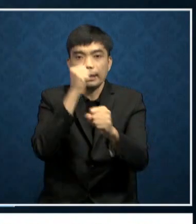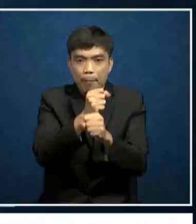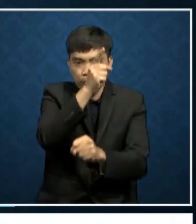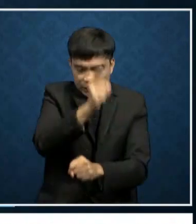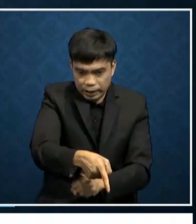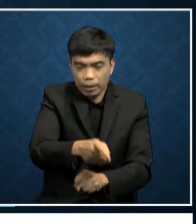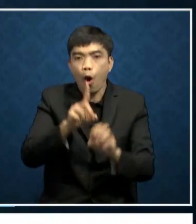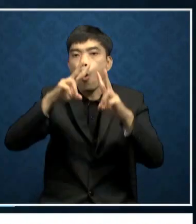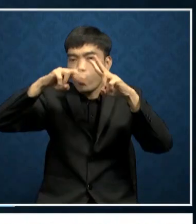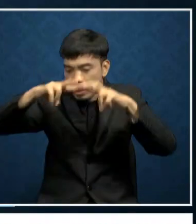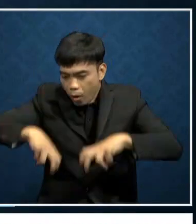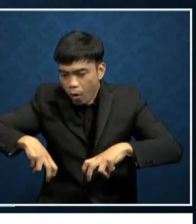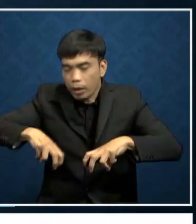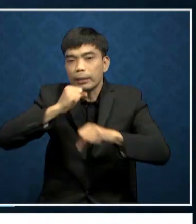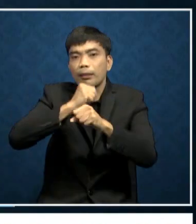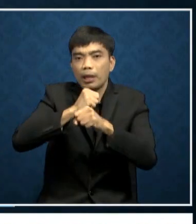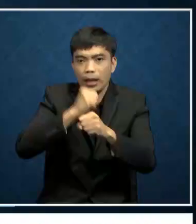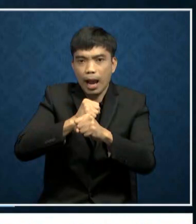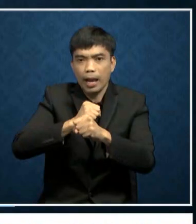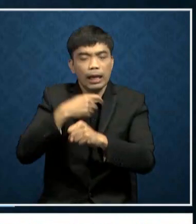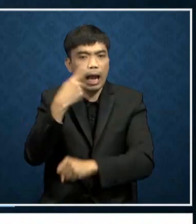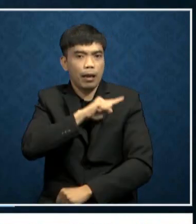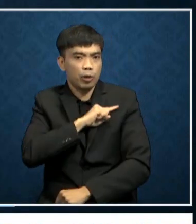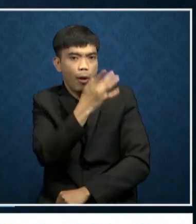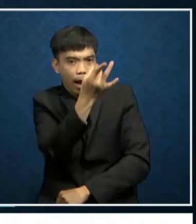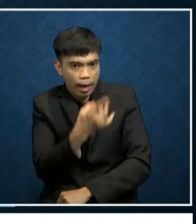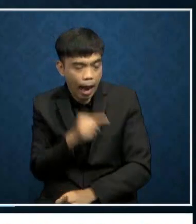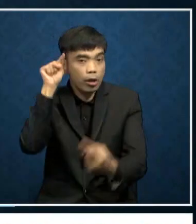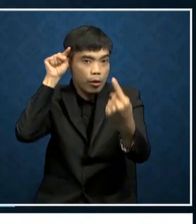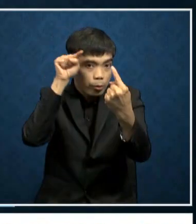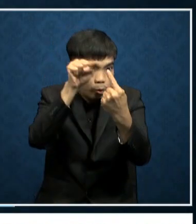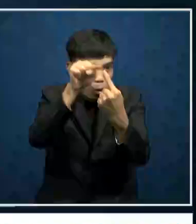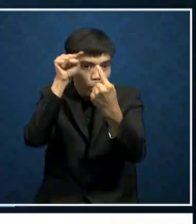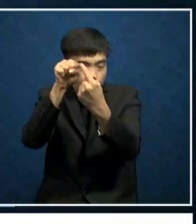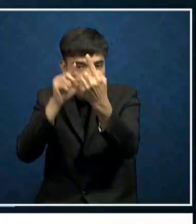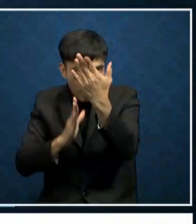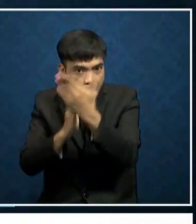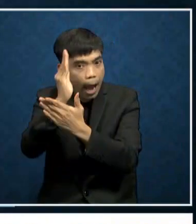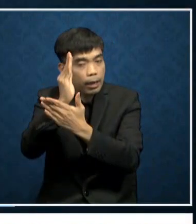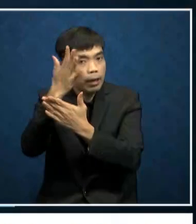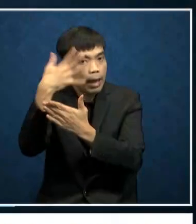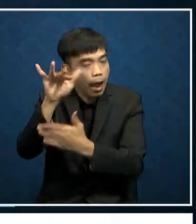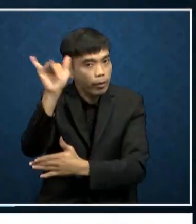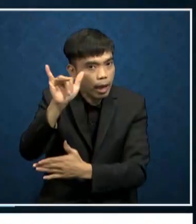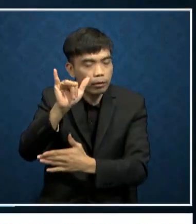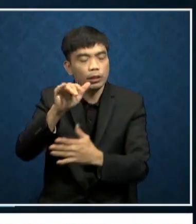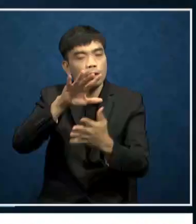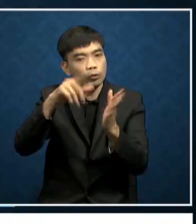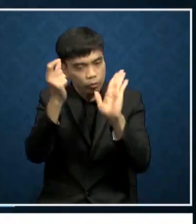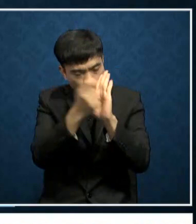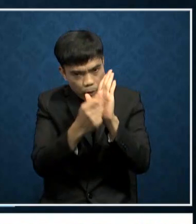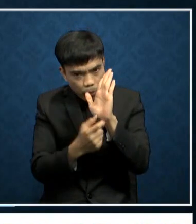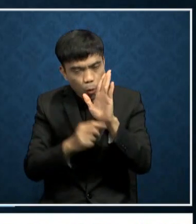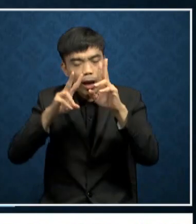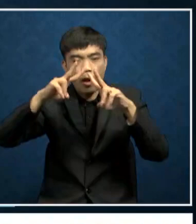ผลการดำเนินงานที่อยู่ในความรับผิดชอบบรรลุตามเป้าหมายตามแผนหรือไม่รวมทั้งเหตุผลในการตัดสินใจและ